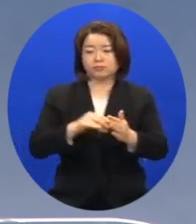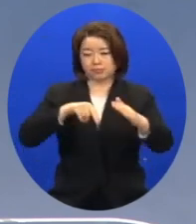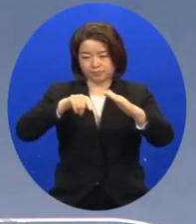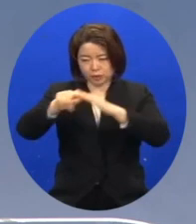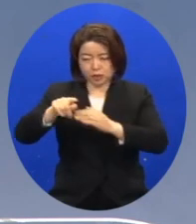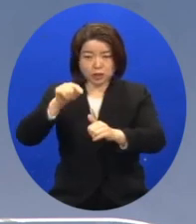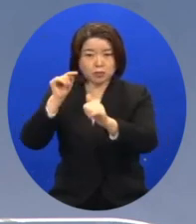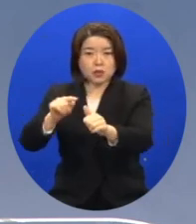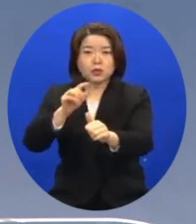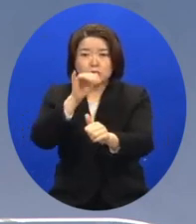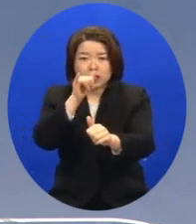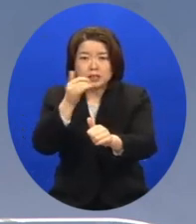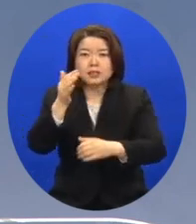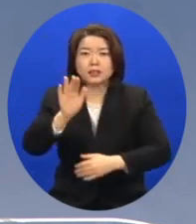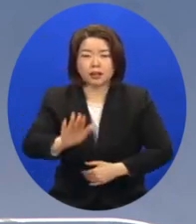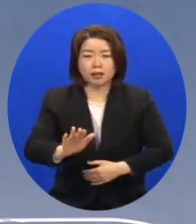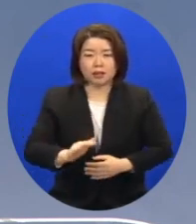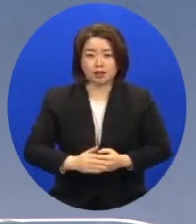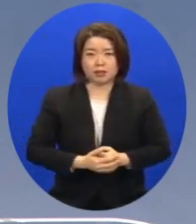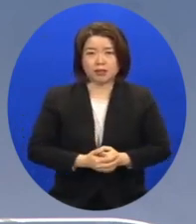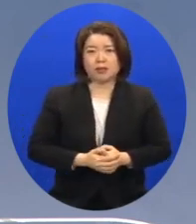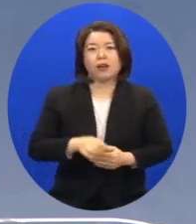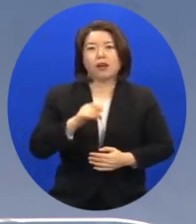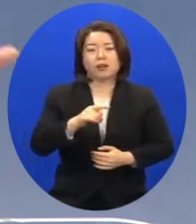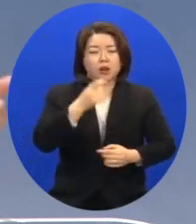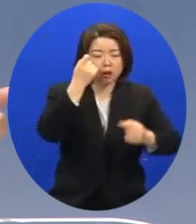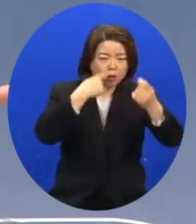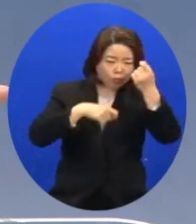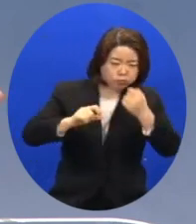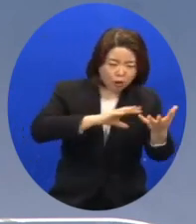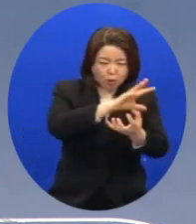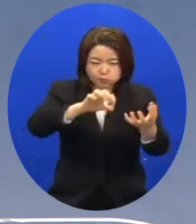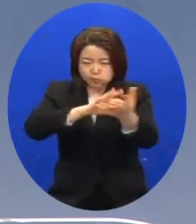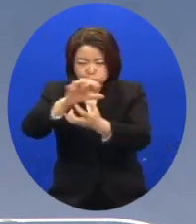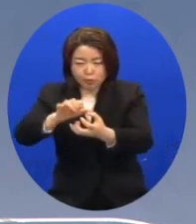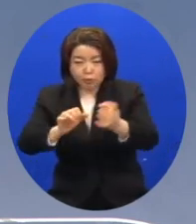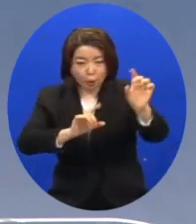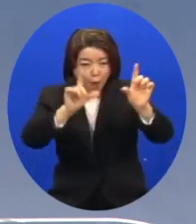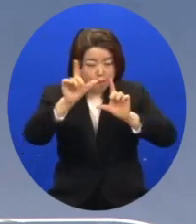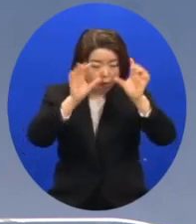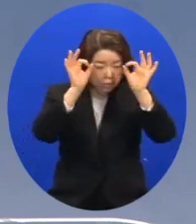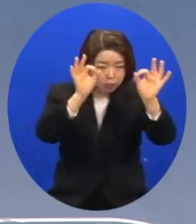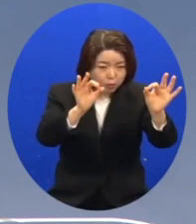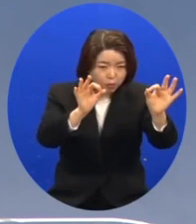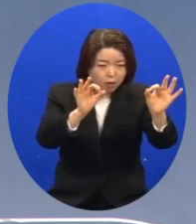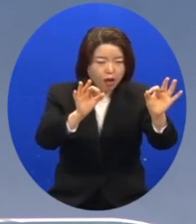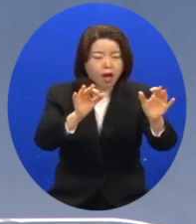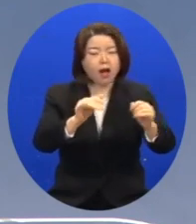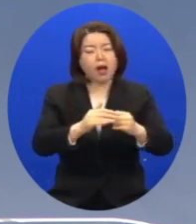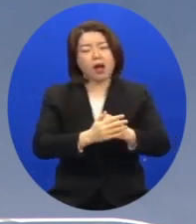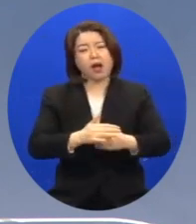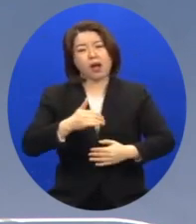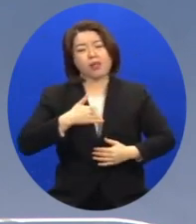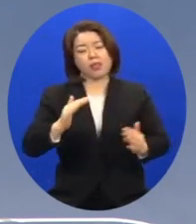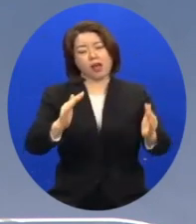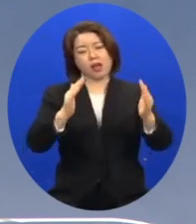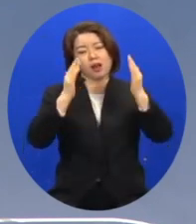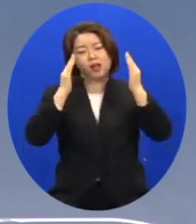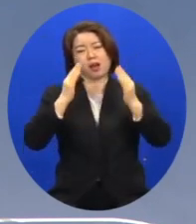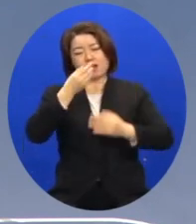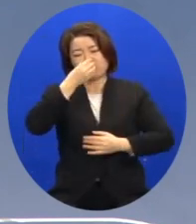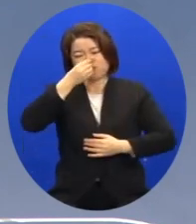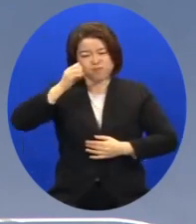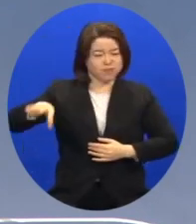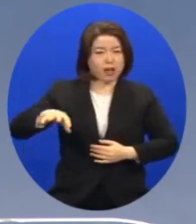했는데 그 울고불고 난리를 치는 것을 하나님은 당신을 향한 열쇠라고 받았어